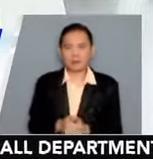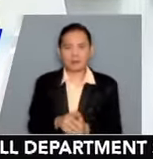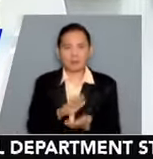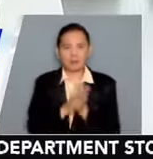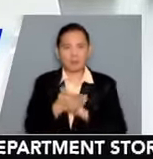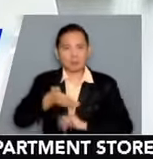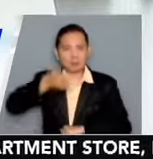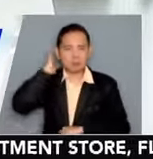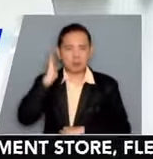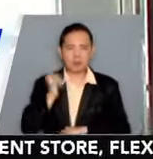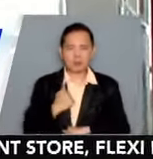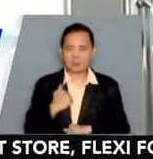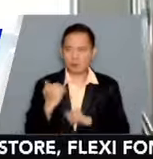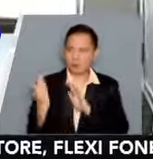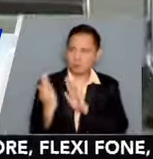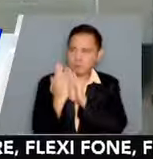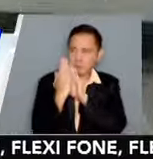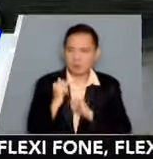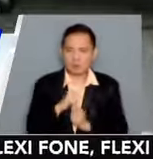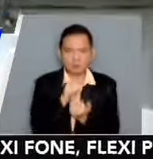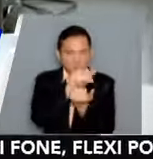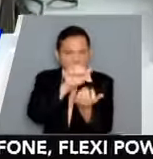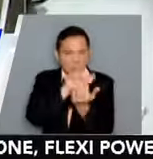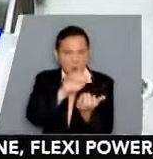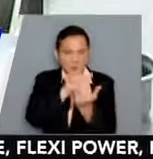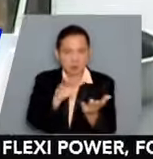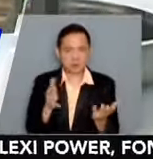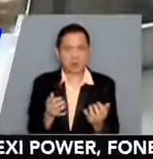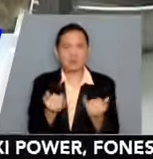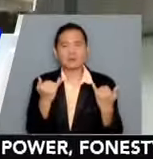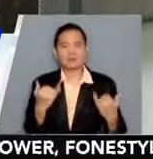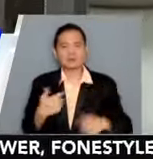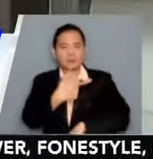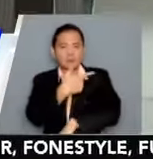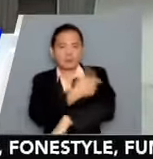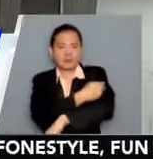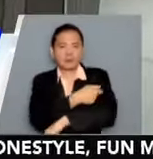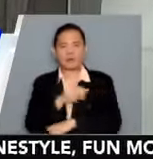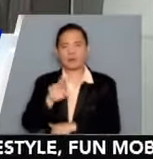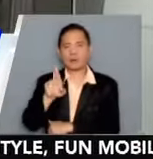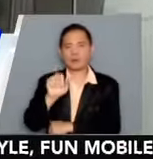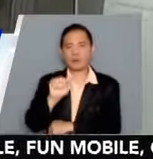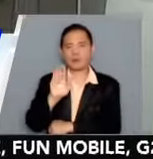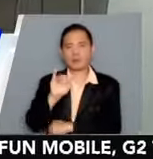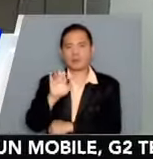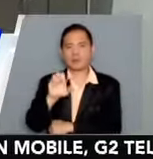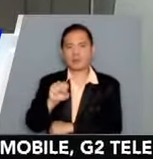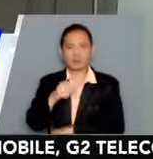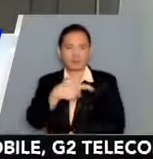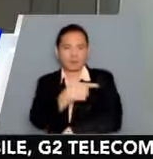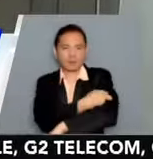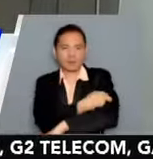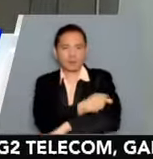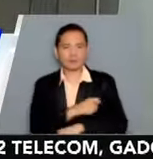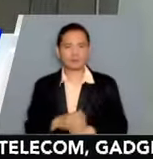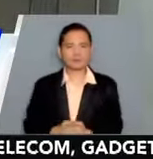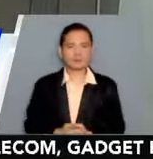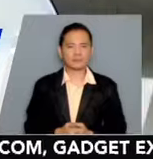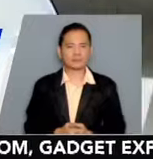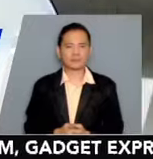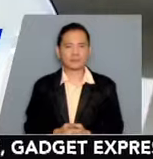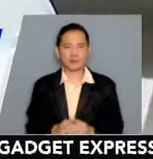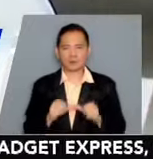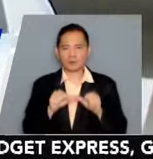nilalapitan. Pinabakunahan na nila kontra rabies sa mga nakagat. Tuloy naman ang pagsasampan nila ng reklamo sa mga pumalo sa aso.